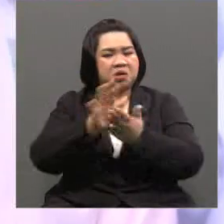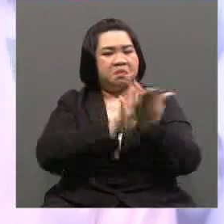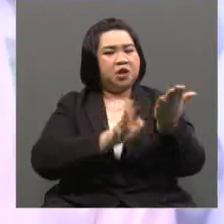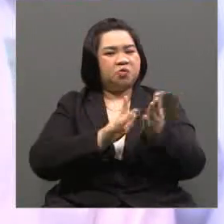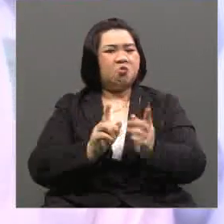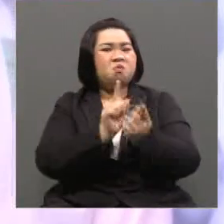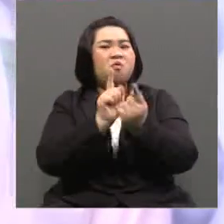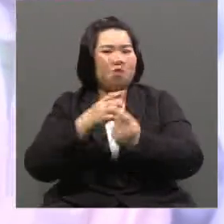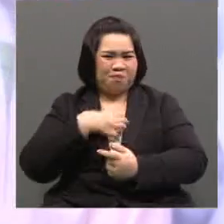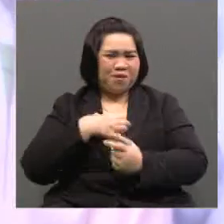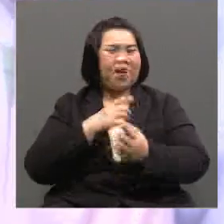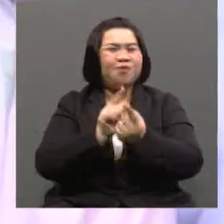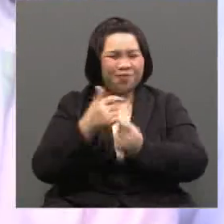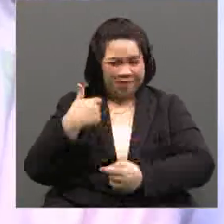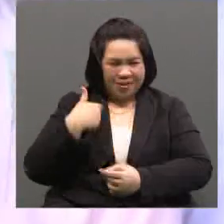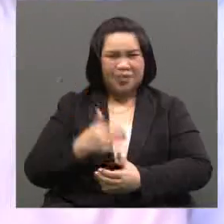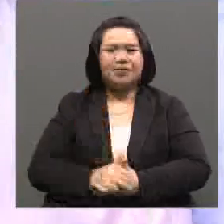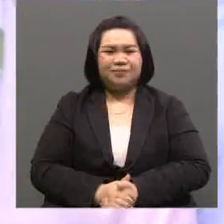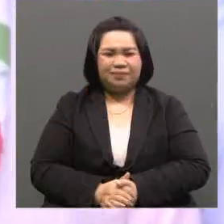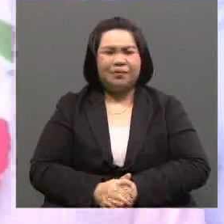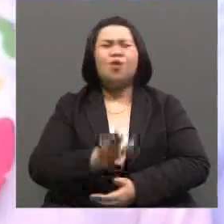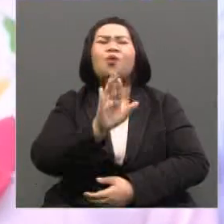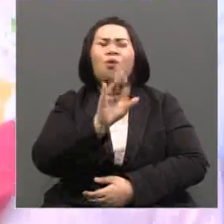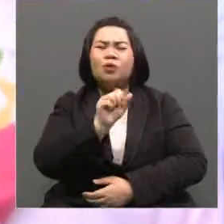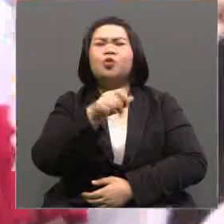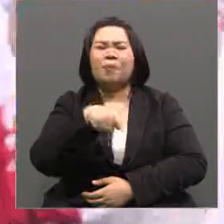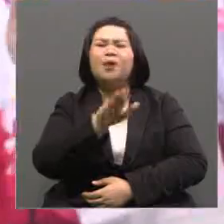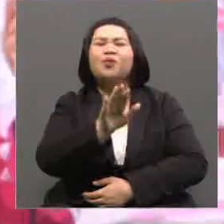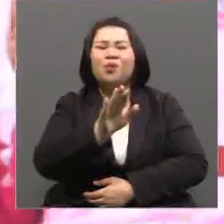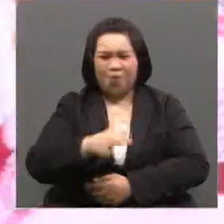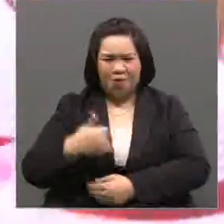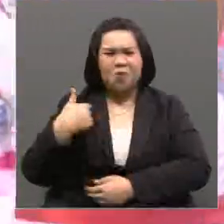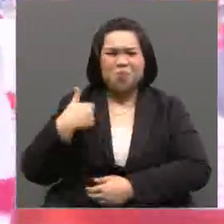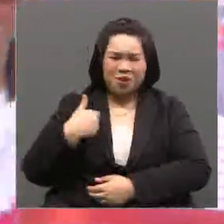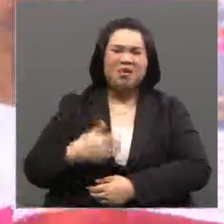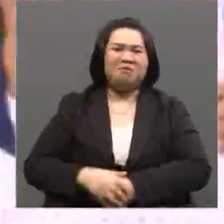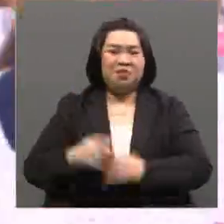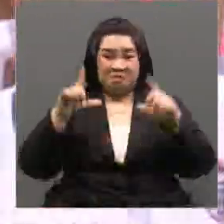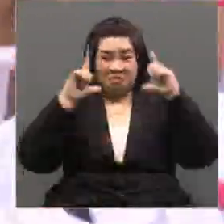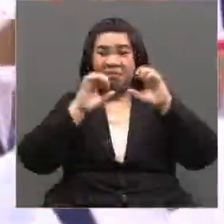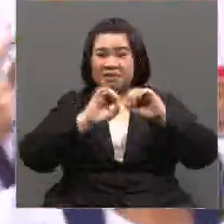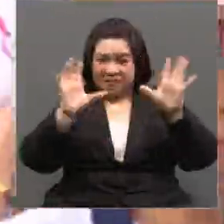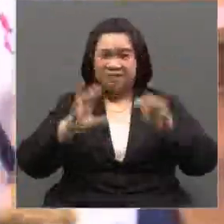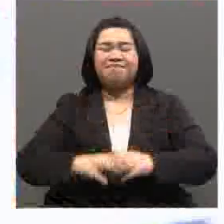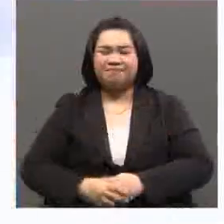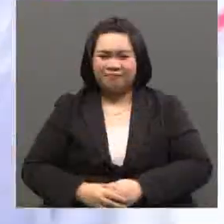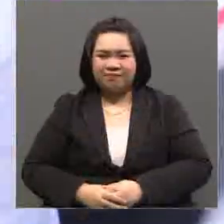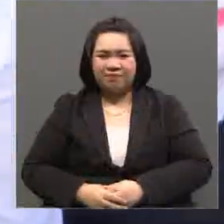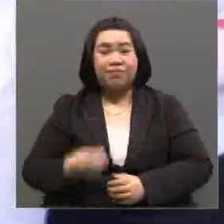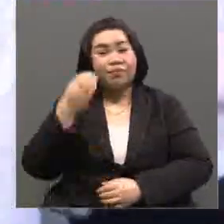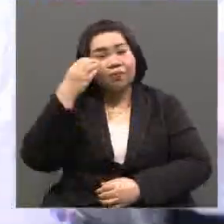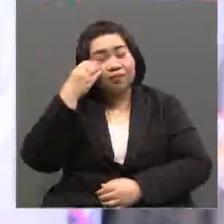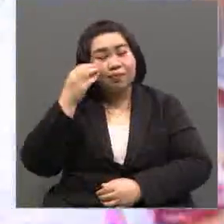คะก็ของเขาอยู่แล้วแหละบ้านใหญ่ของเขาอยู่แล้วนะคะสำหรับสุพรรณบุรีคือในเมื่ออาวุธเนี่ยก็บอกว่า